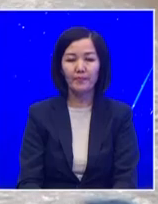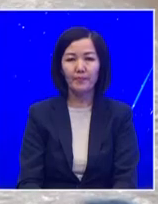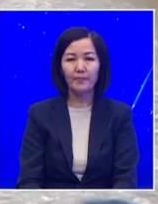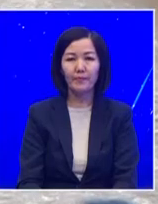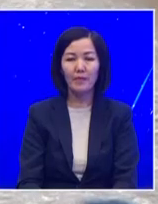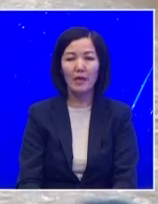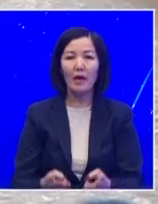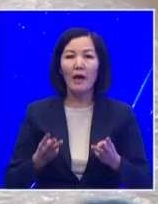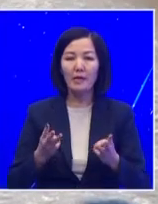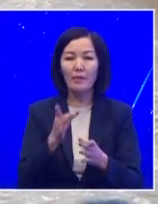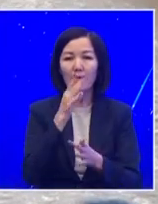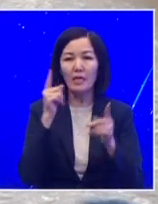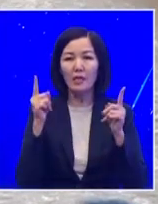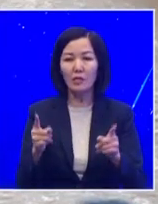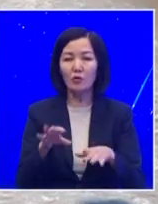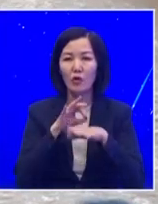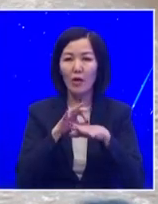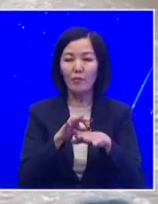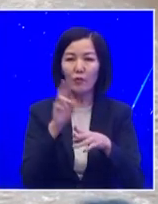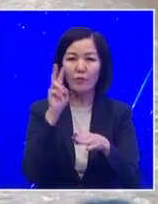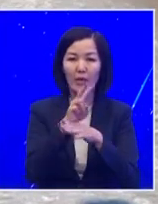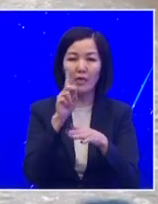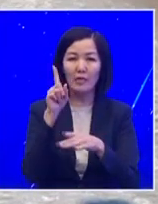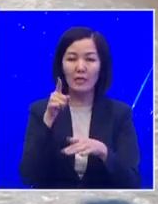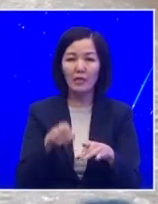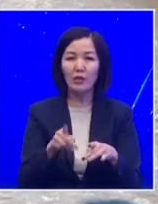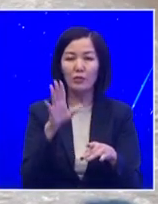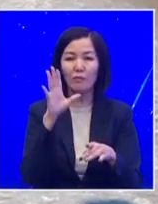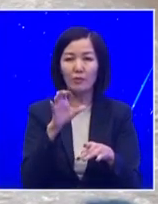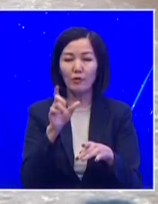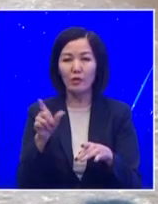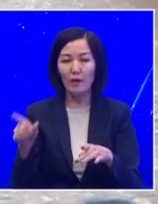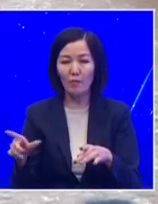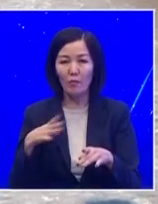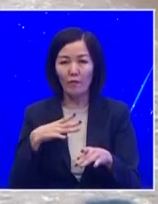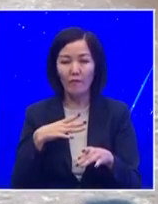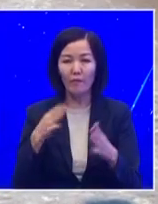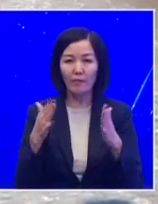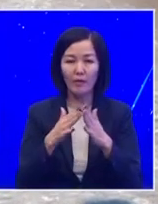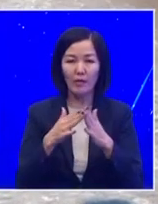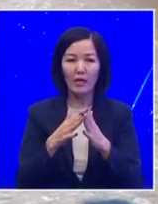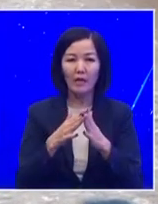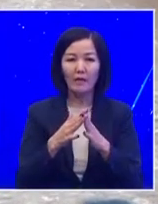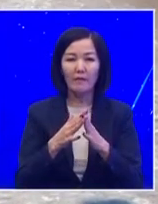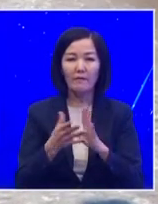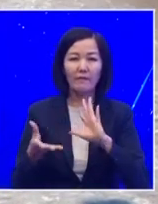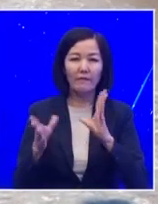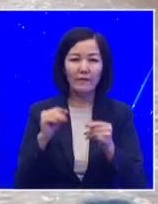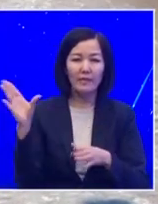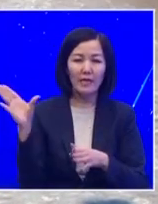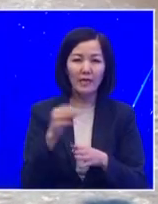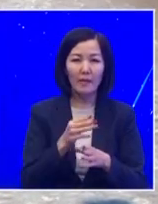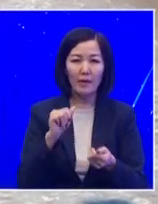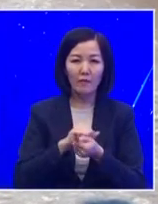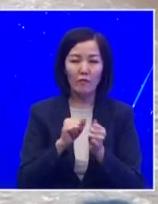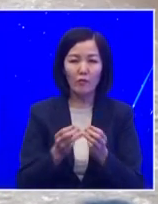В отопительный сезон произведен обход свыше 1100 домов. Всего в районе имеется 6500 домов. Все дома на твердом